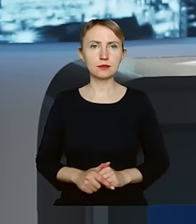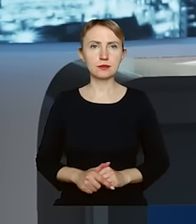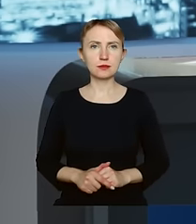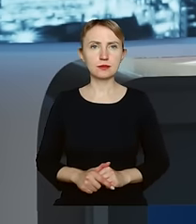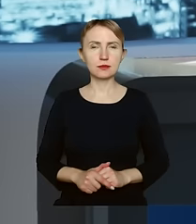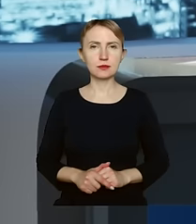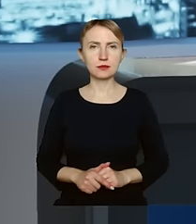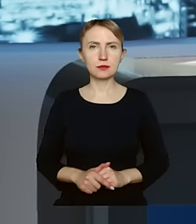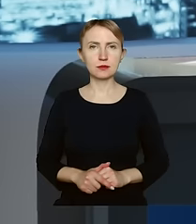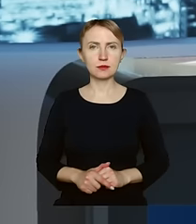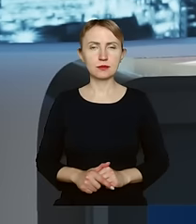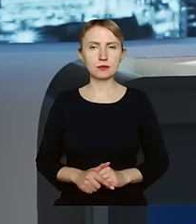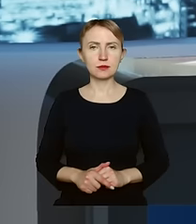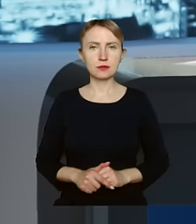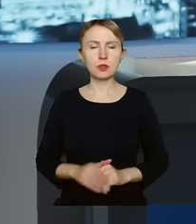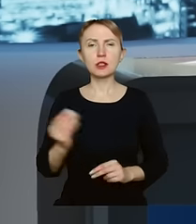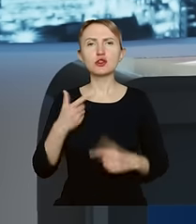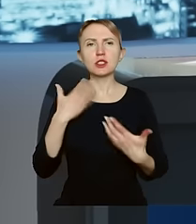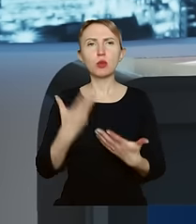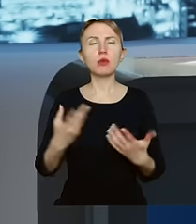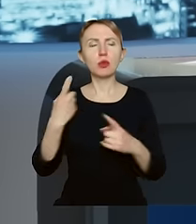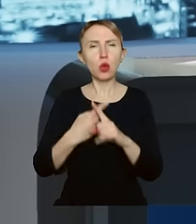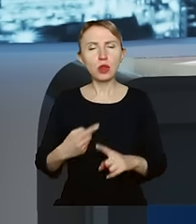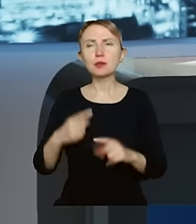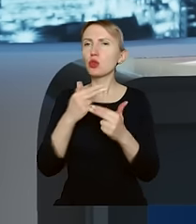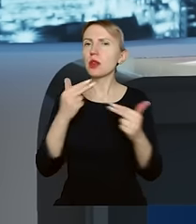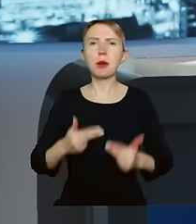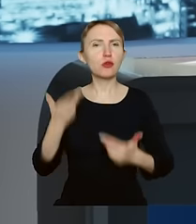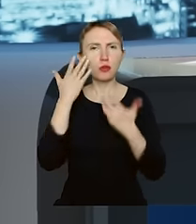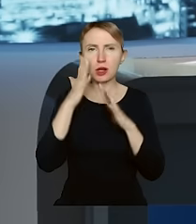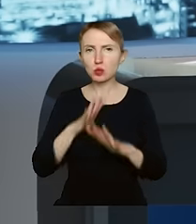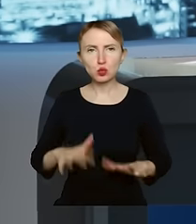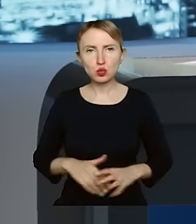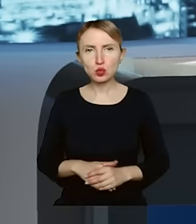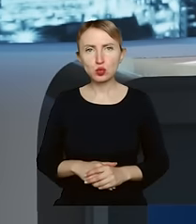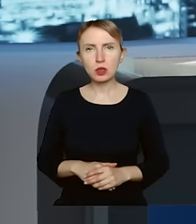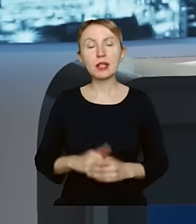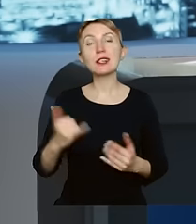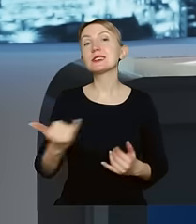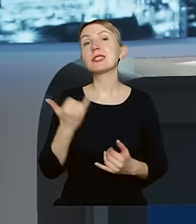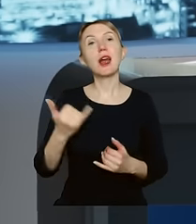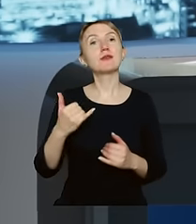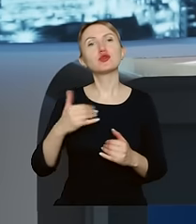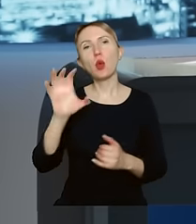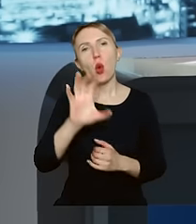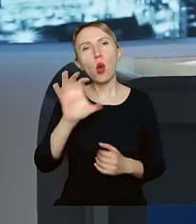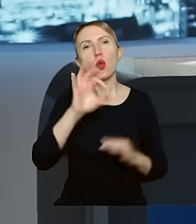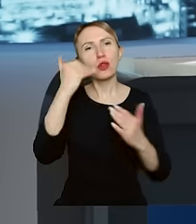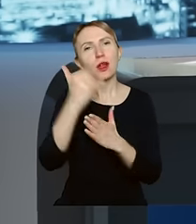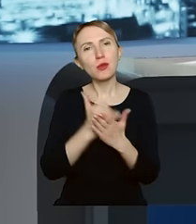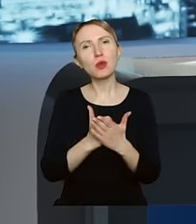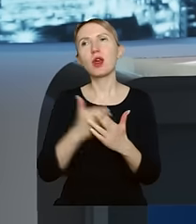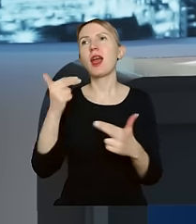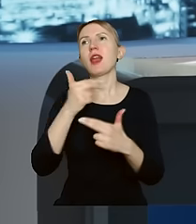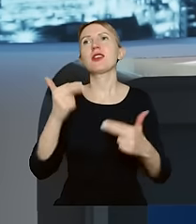chciał dodać, co mi uszło, bo wie pan, tematów jest naprawdę bardzo dużo. Zawsze pana oglądam regularnie, a tematów zawsze